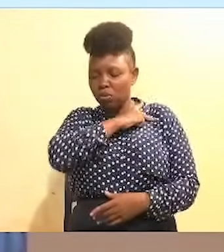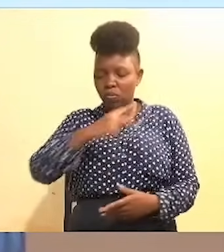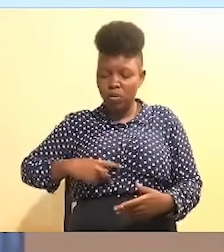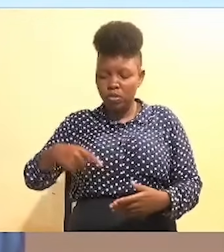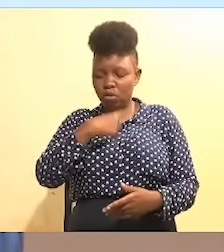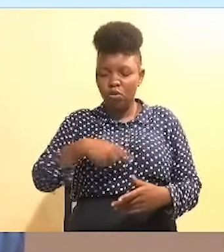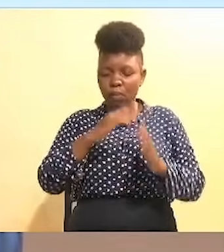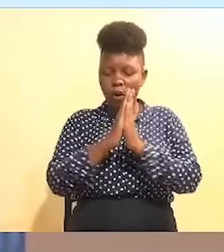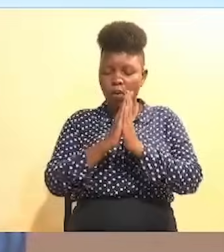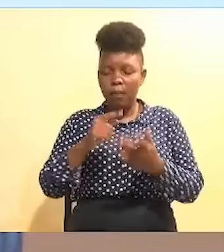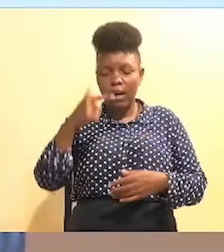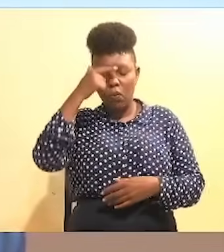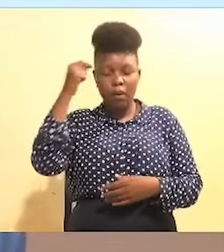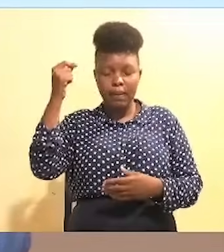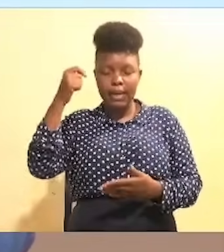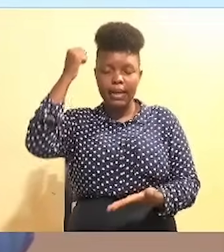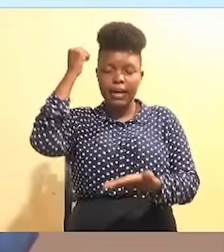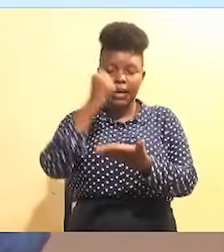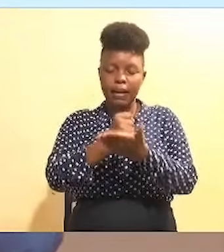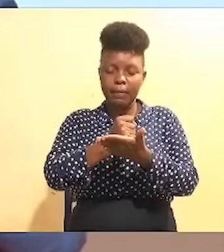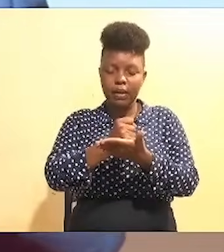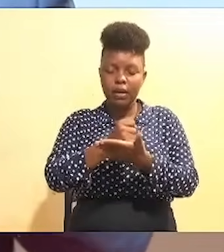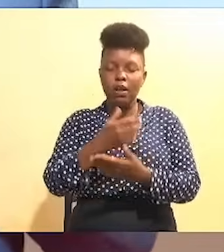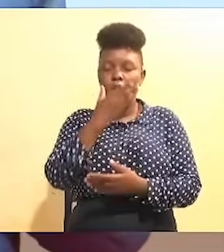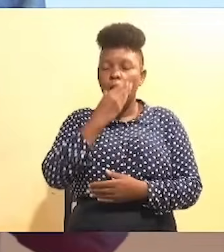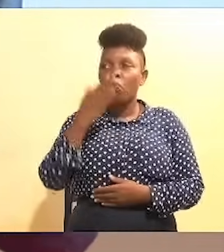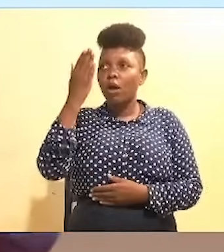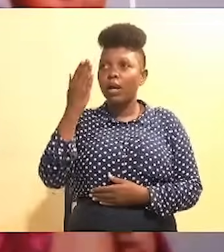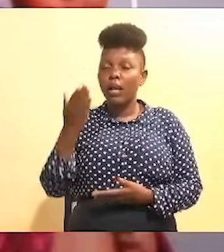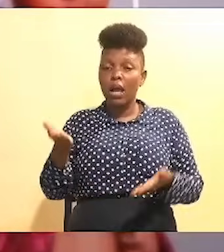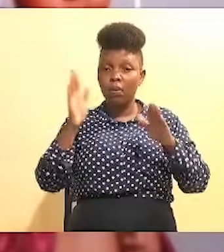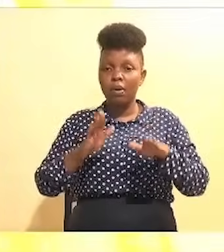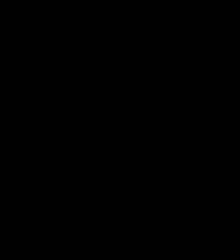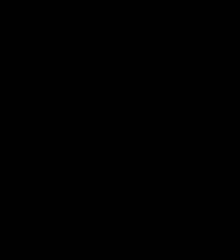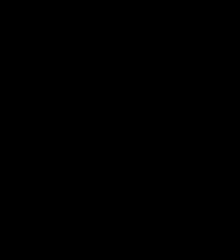tumeomba na kuamini. Amen. Bwana awabariki sana.